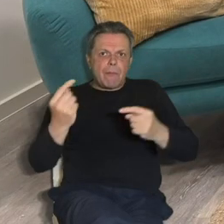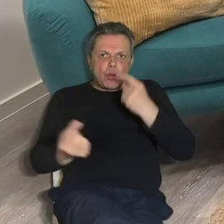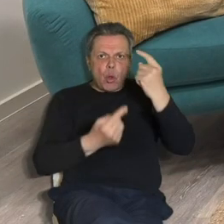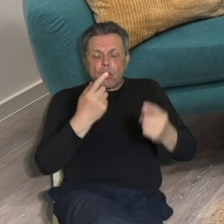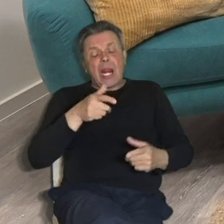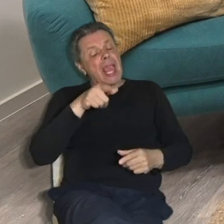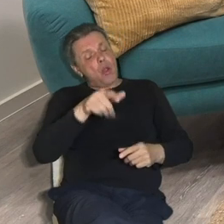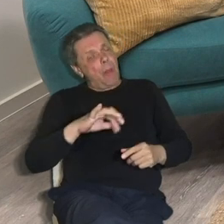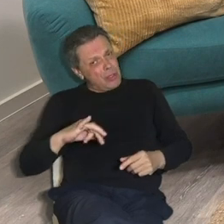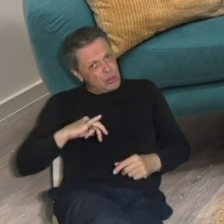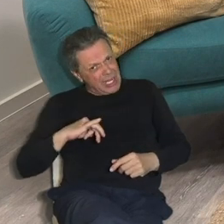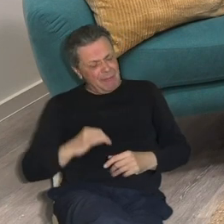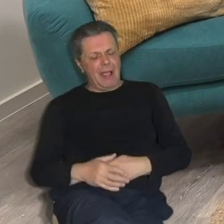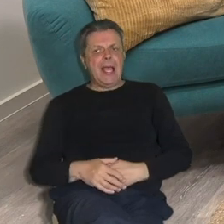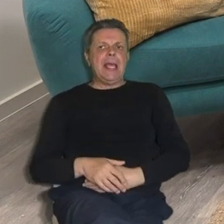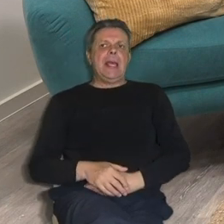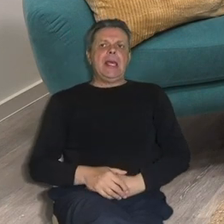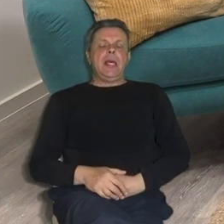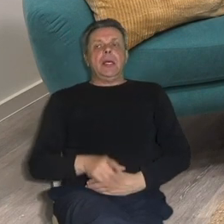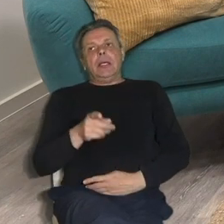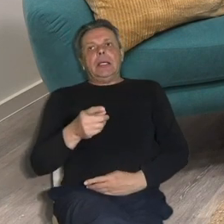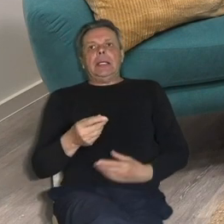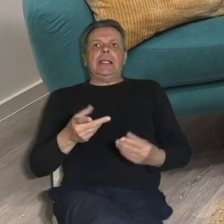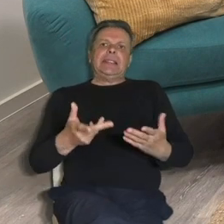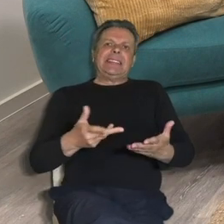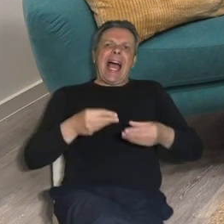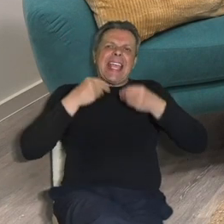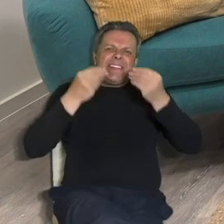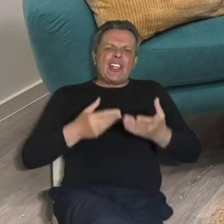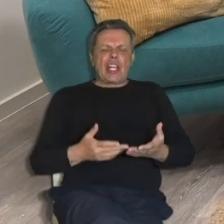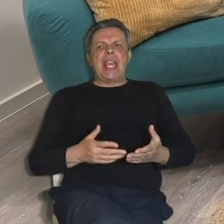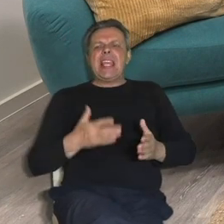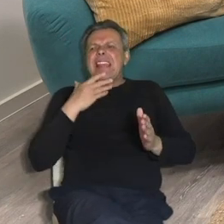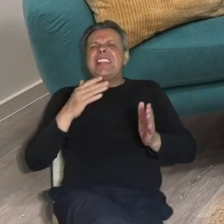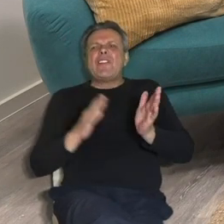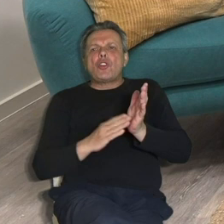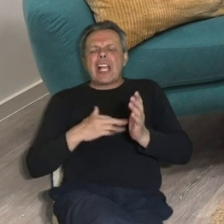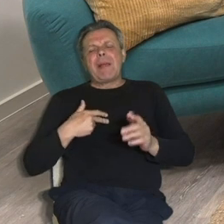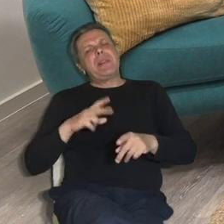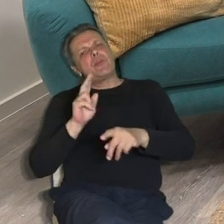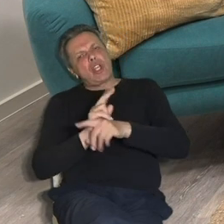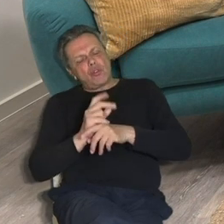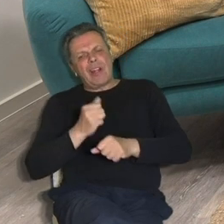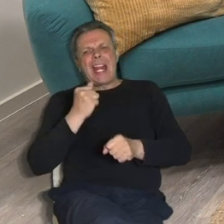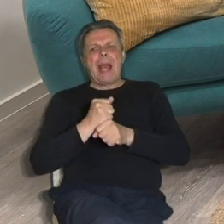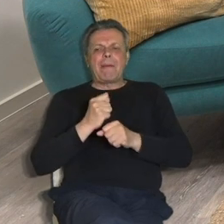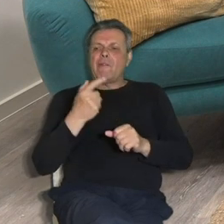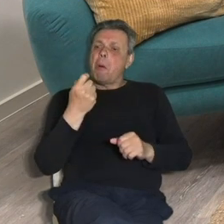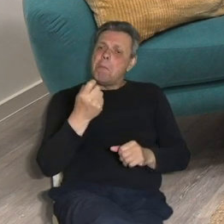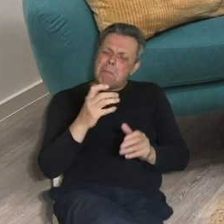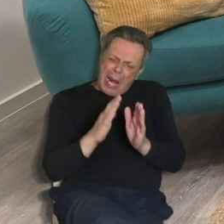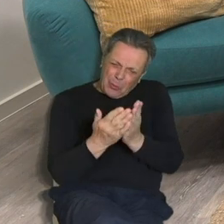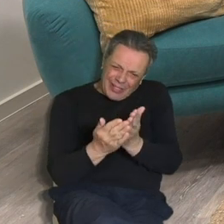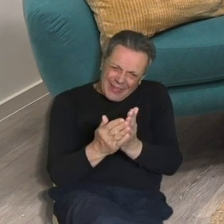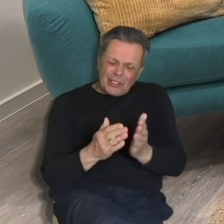su, tako da jednostavno, dakle, taj izvještaj tih čudesa i svjedočanstva smo sačuvali i napravili jednu malu knjižicu i